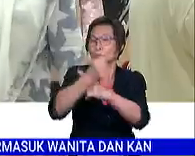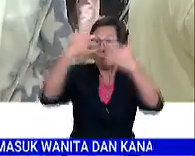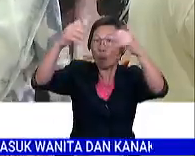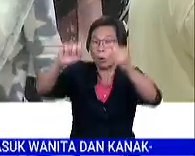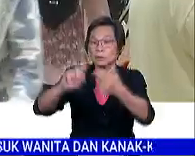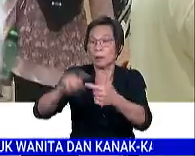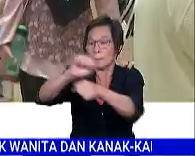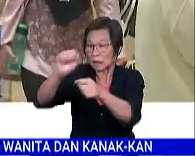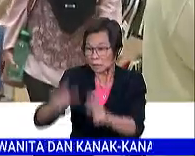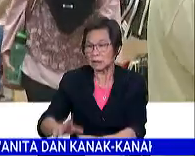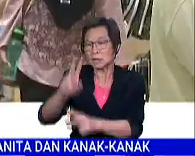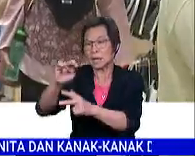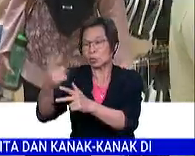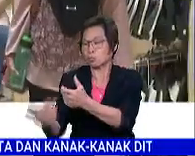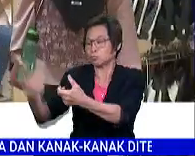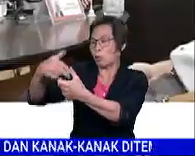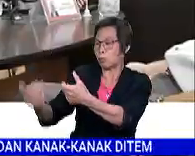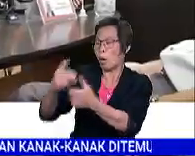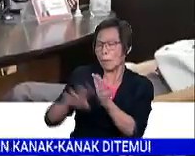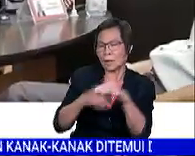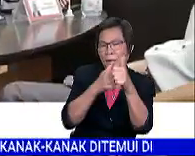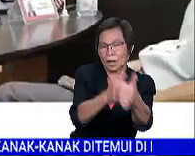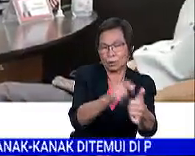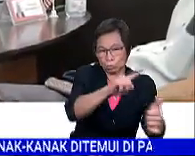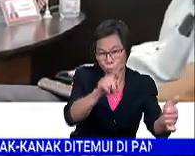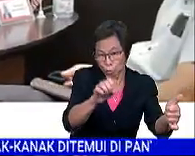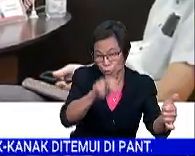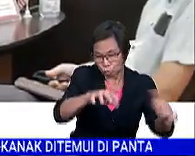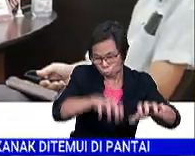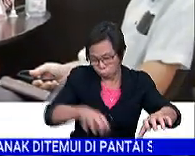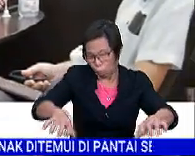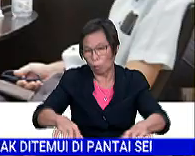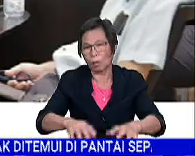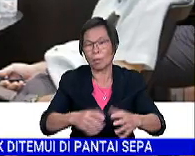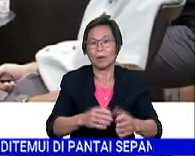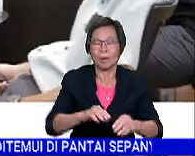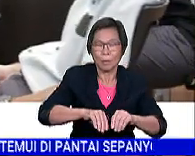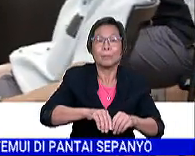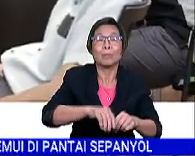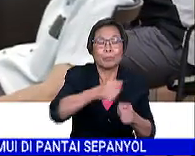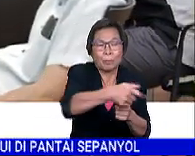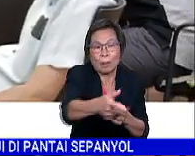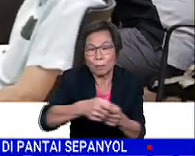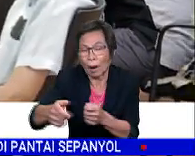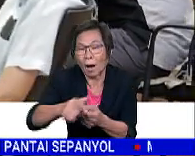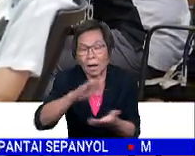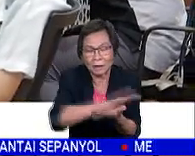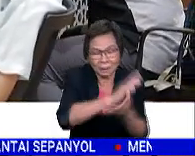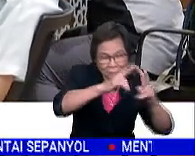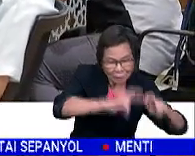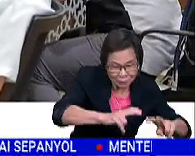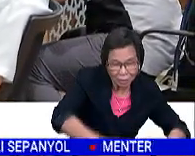Majikan, Pekerja dan NGO mengikut zon. Selain itu, pengedaran borang kajian selidik dan analisis terhadap